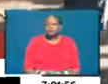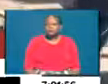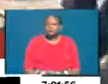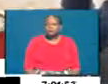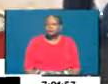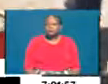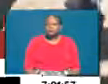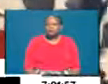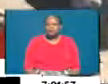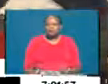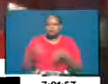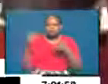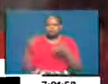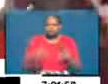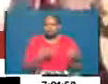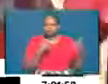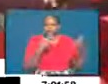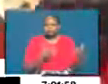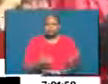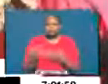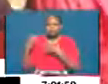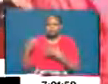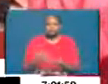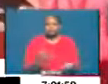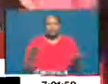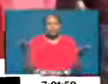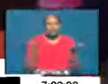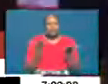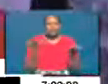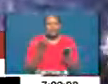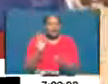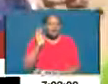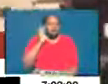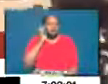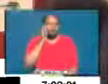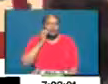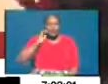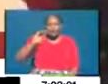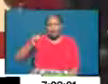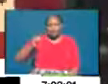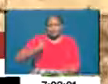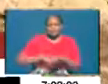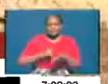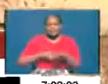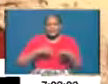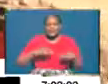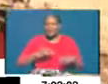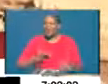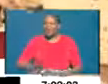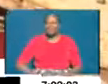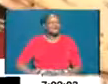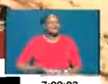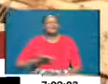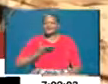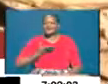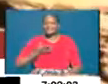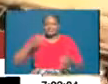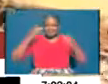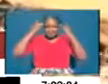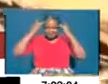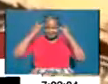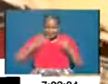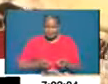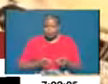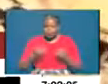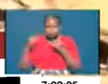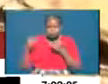Makabiliano yalisheheni katika sehemu ya Mwangaza katika kaunti ya Isiolo baada ya wakazi waliojawa na ghadhabu kuamua kukabiliana ana kwa ana na